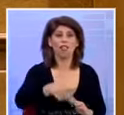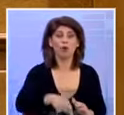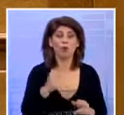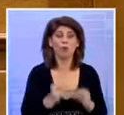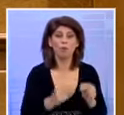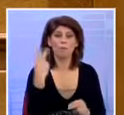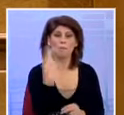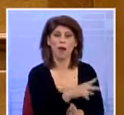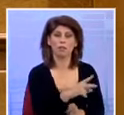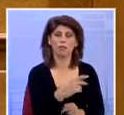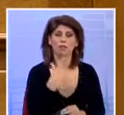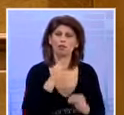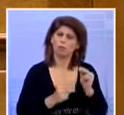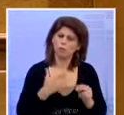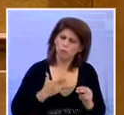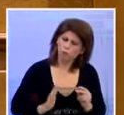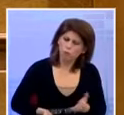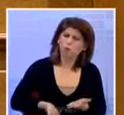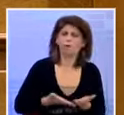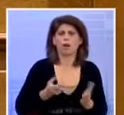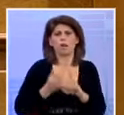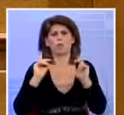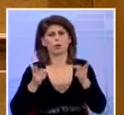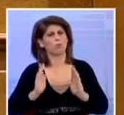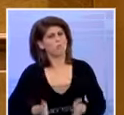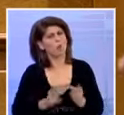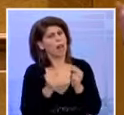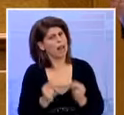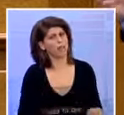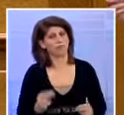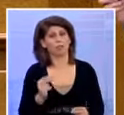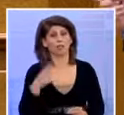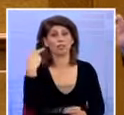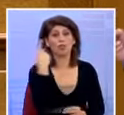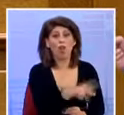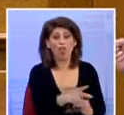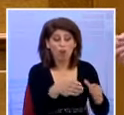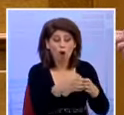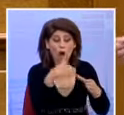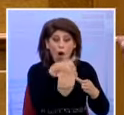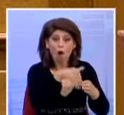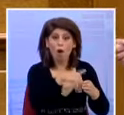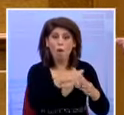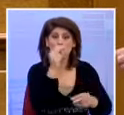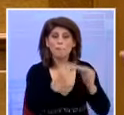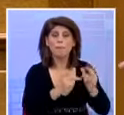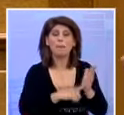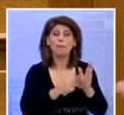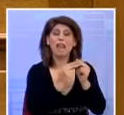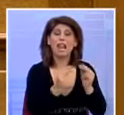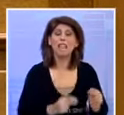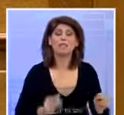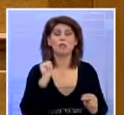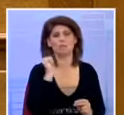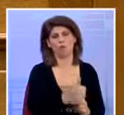πρόβλημα, εγώ μπορώ να βοηθήσω, η Νέα Δημοκρατία μπορεί να βοηθήσει να το λύσουμε. Το δικό σας το πρόβλημα πρέπει να το λύσετε ο